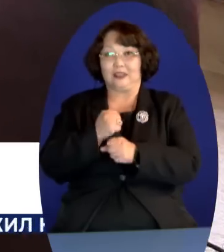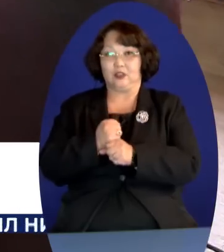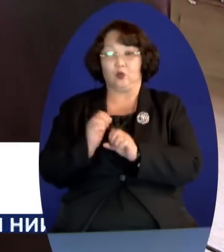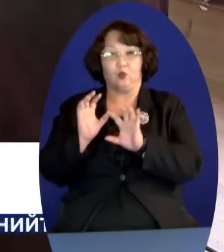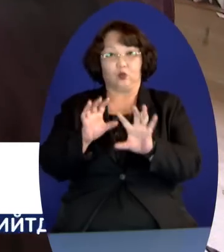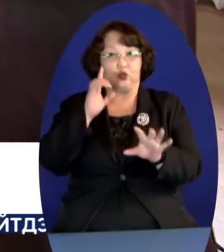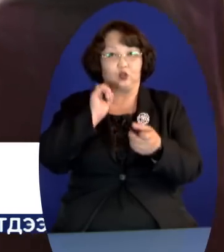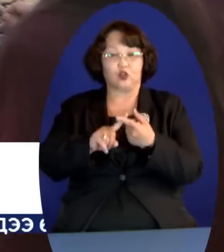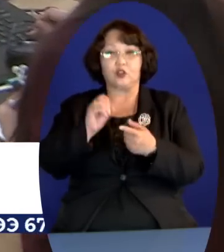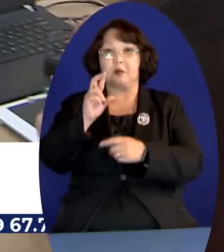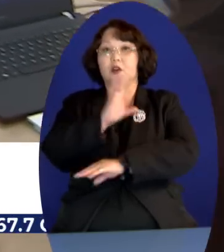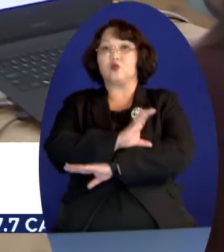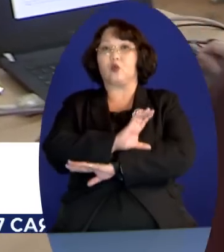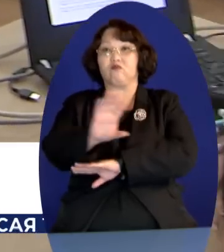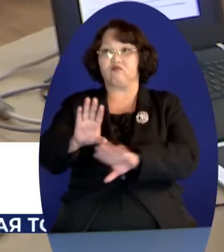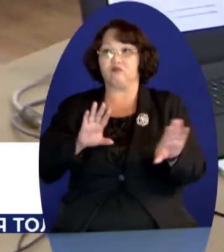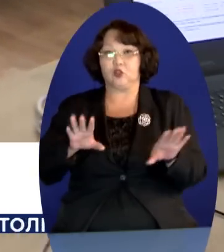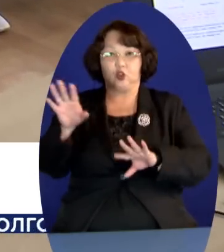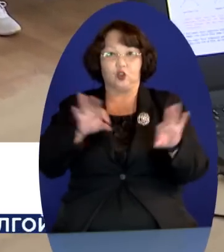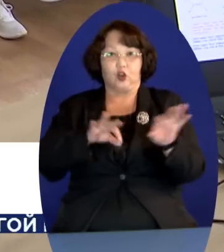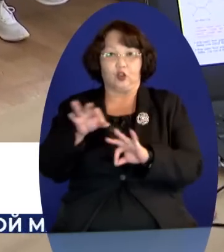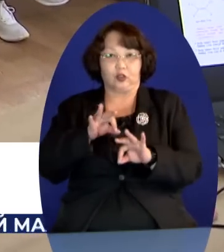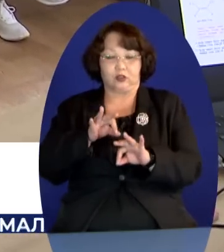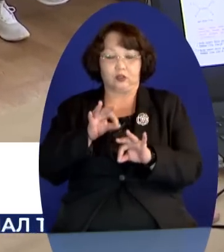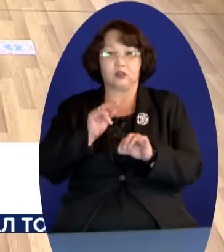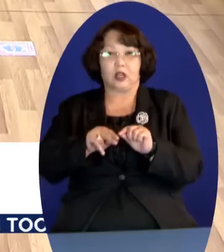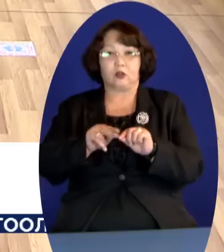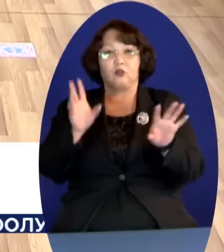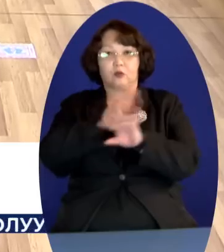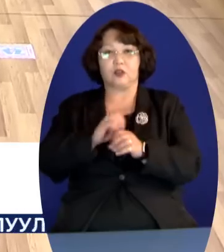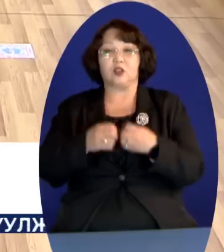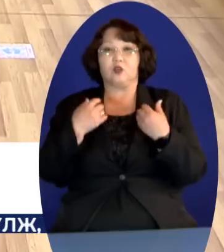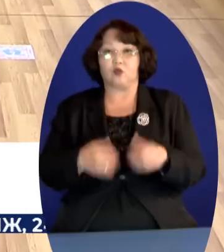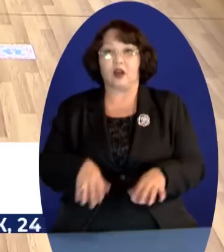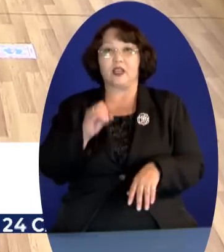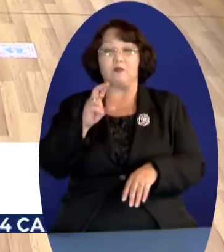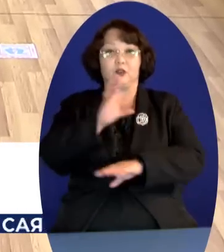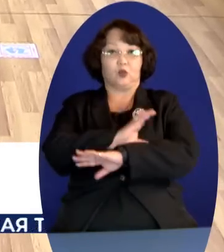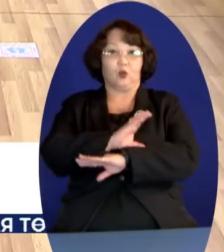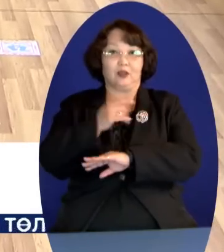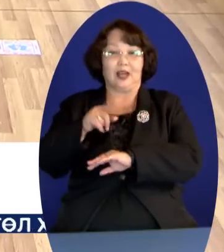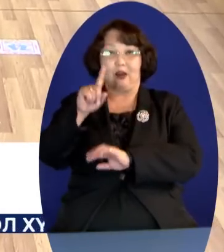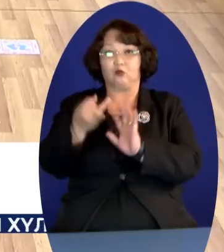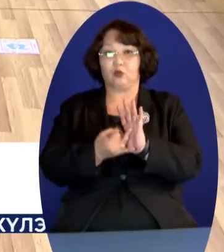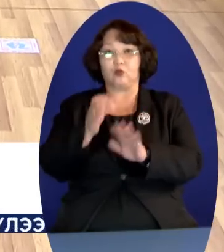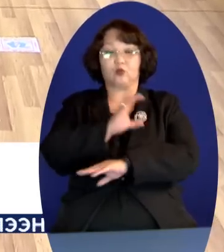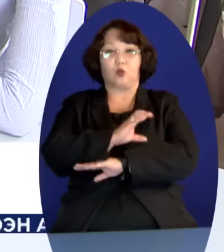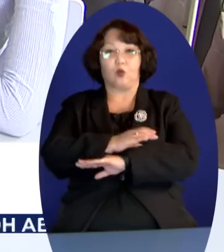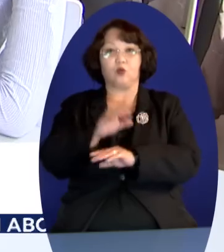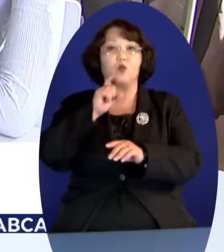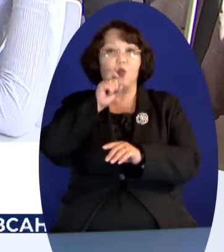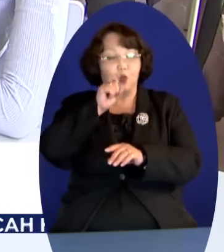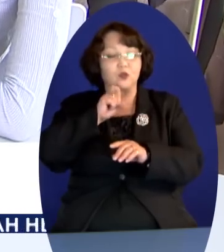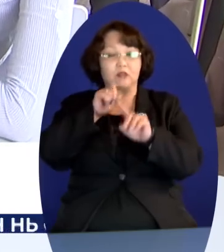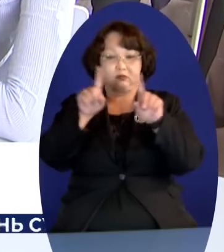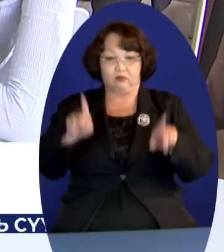нарыг ажиллах ерөнхий боловсролын сургуулиудын сонгон шалгаруулалт хийсэн байна. Шалгаруулалтад ерөнхий боловсролын 17 сургууль хүсэлтээ ирүүлснээс